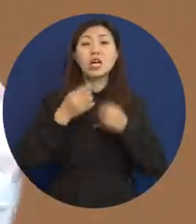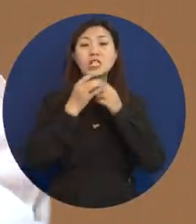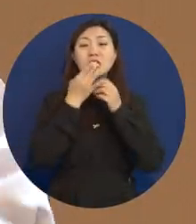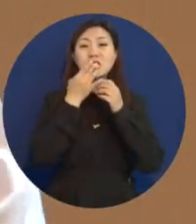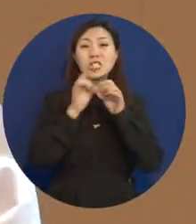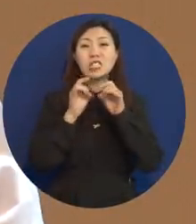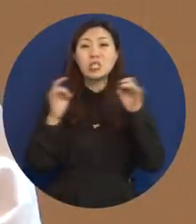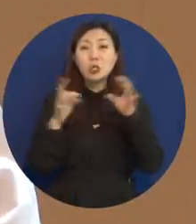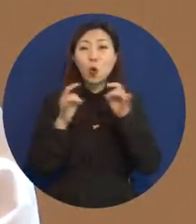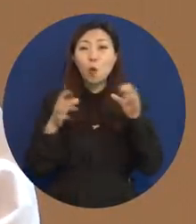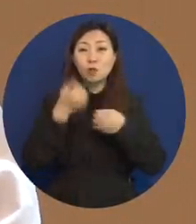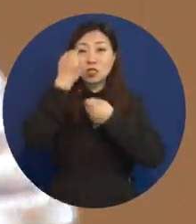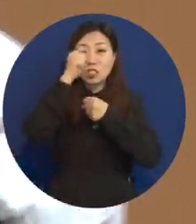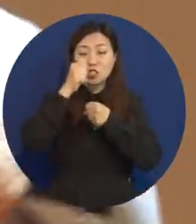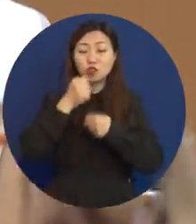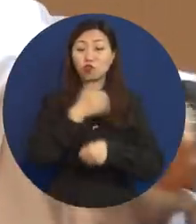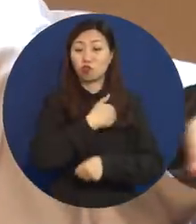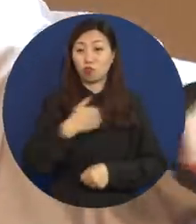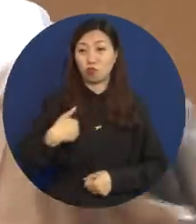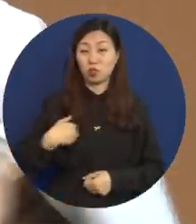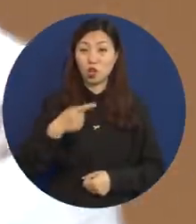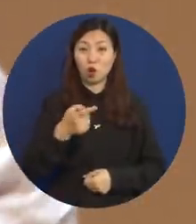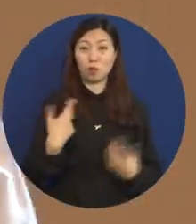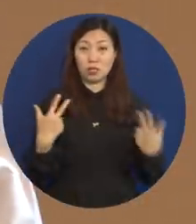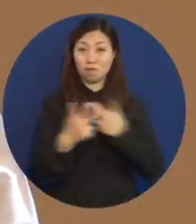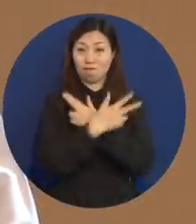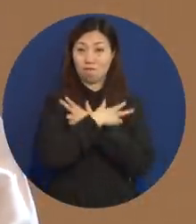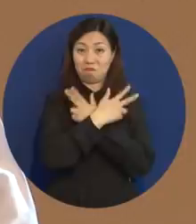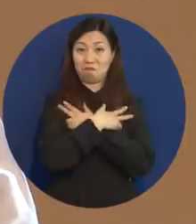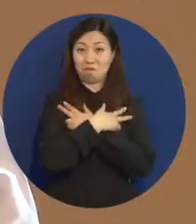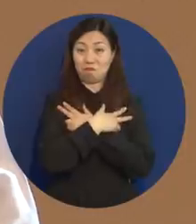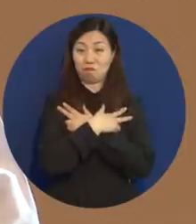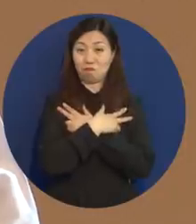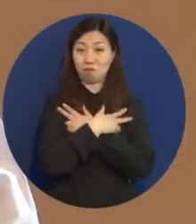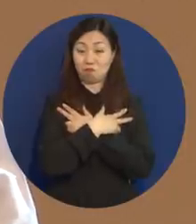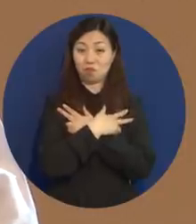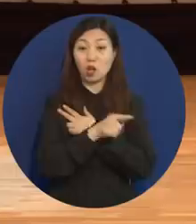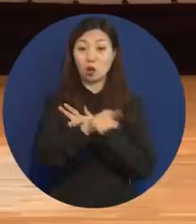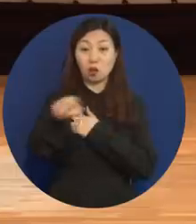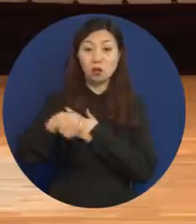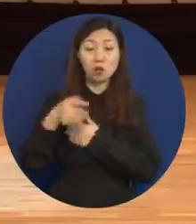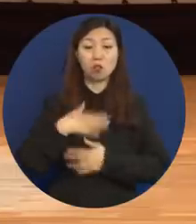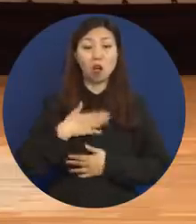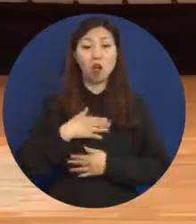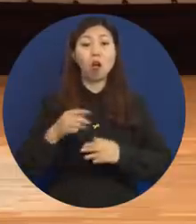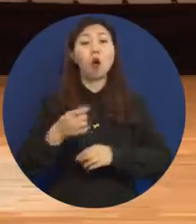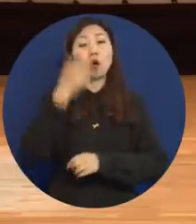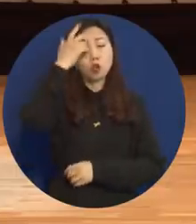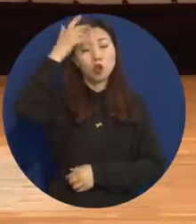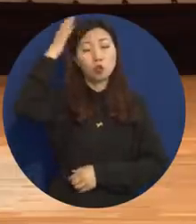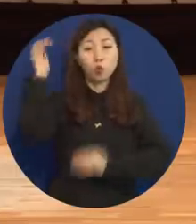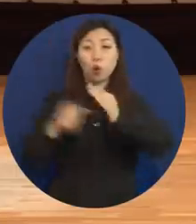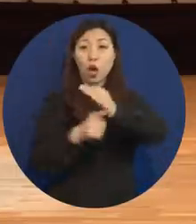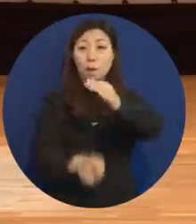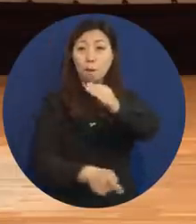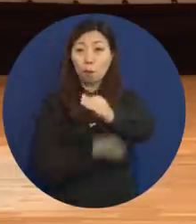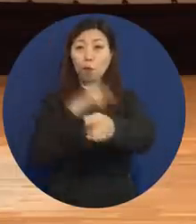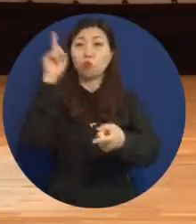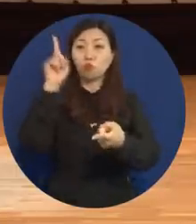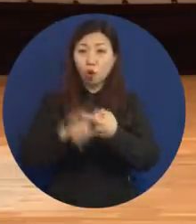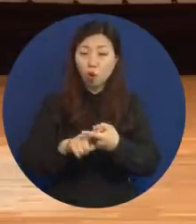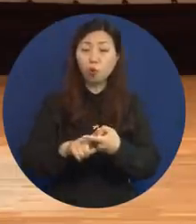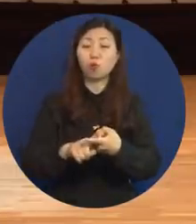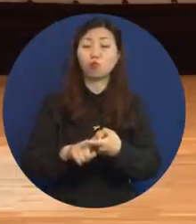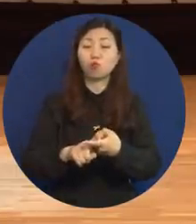여러분들은 다 서양물 들어가 양복 입고 다니는데 나는 이렇게 전통 한복 입고도 잘 살잖아요. 그러니까 우리가 누구나 다 행복할 수가